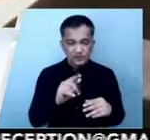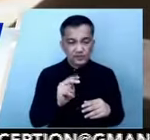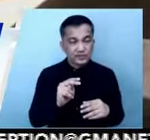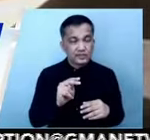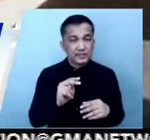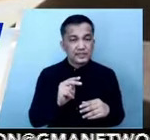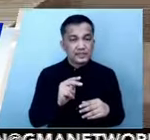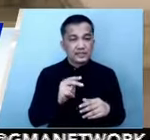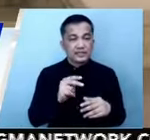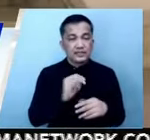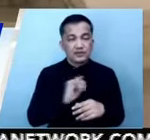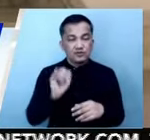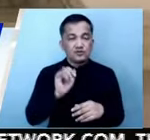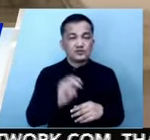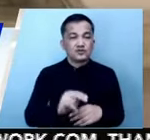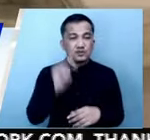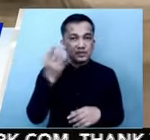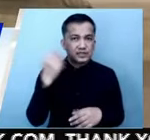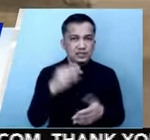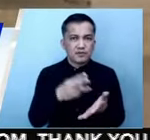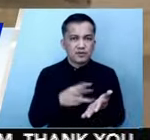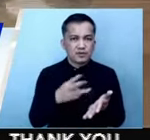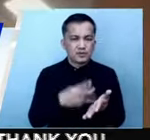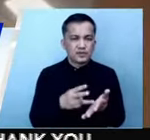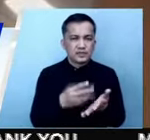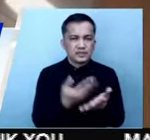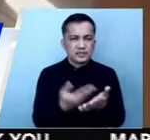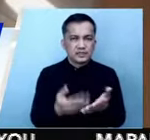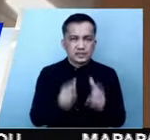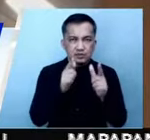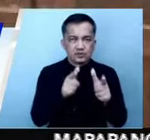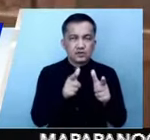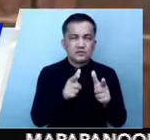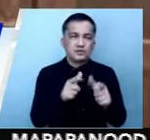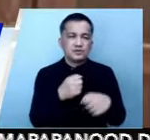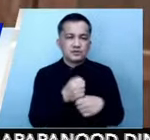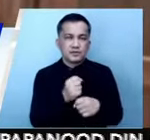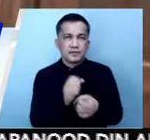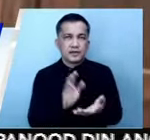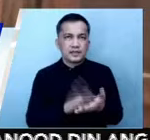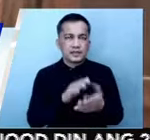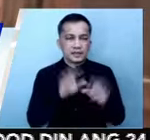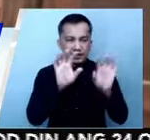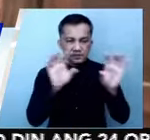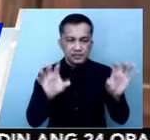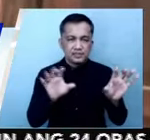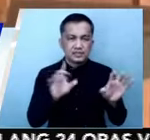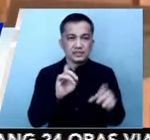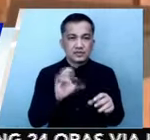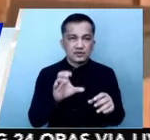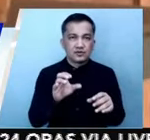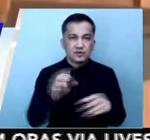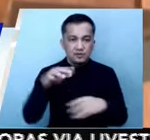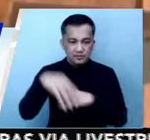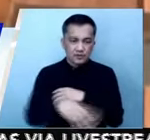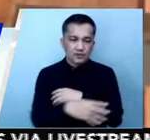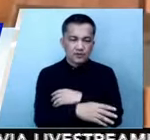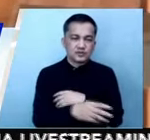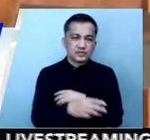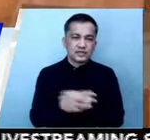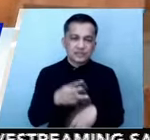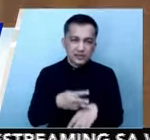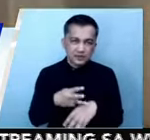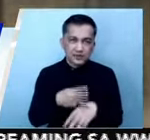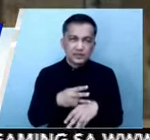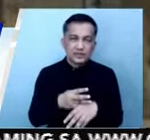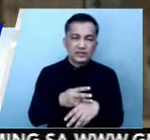mga patapong gamit ginawang mukhang mamahaling vintage decor. Mga kahoy na inanod sa dagat, beach-inspired home decor